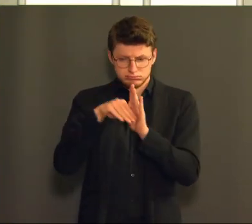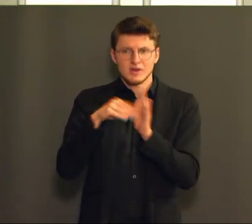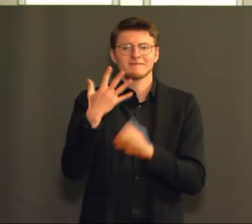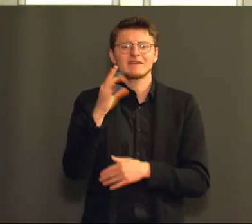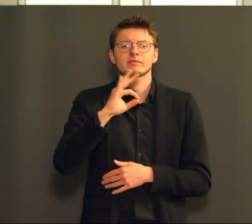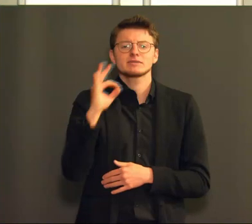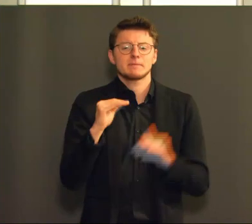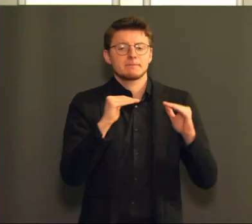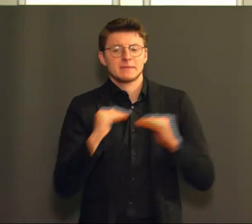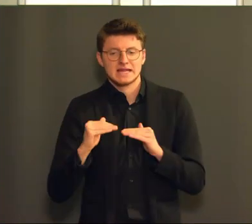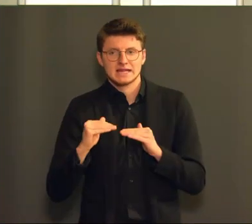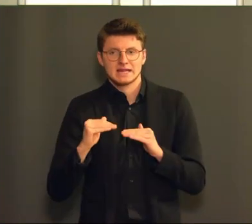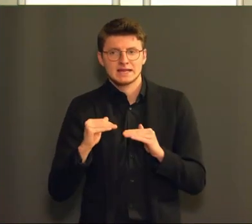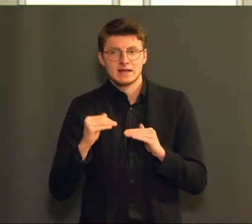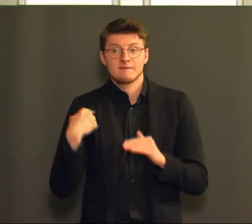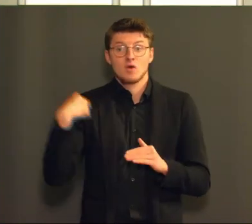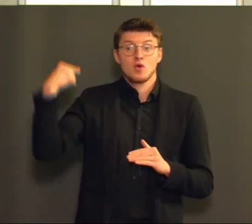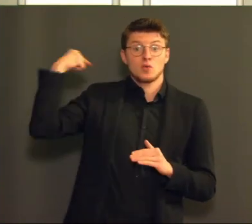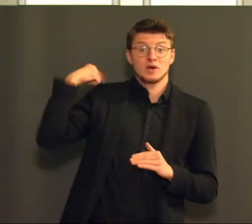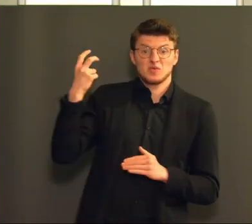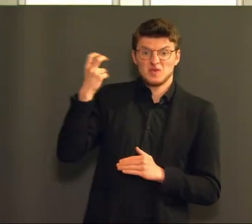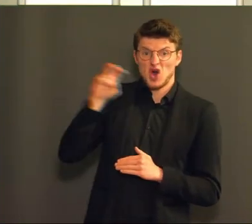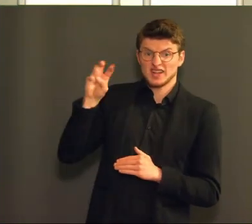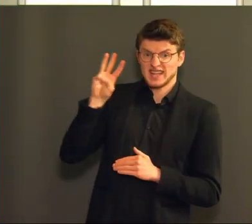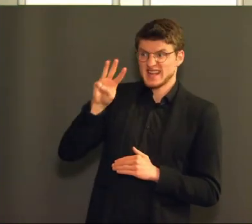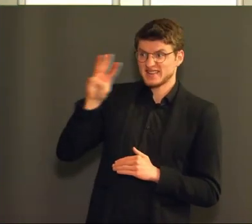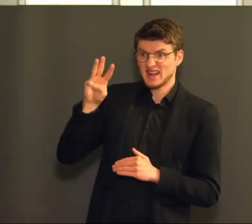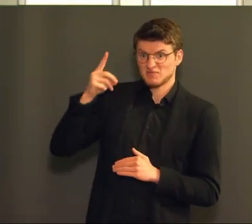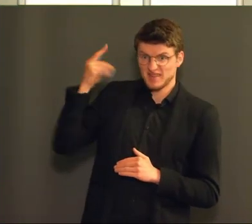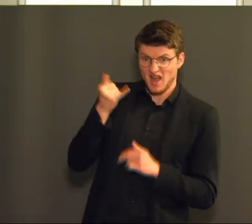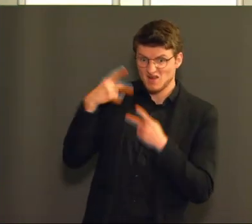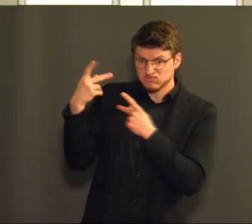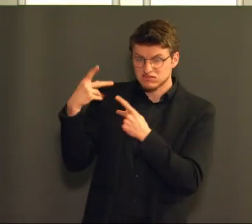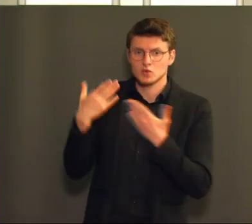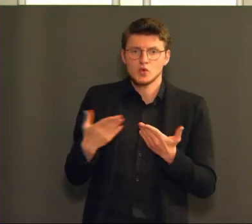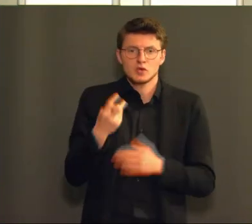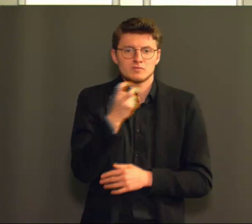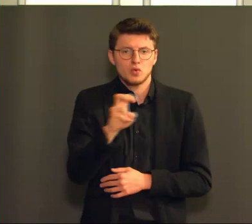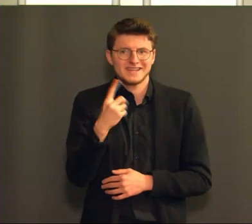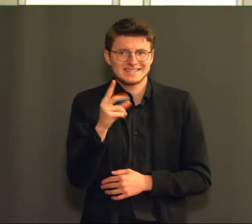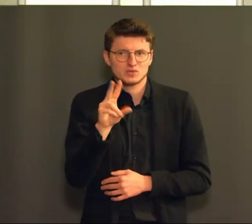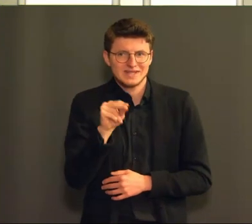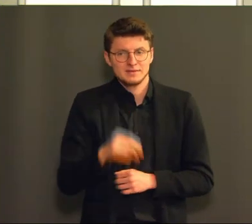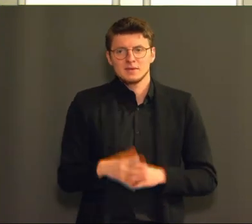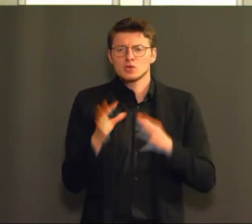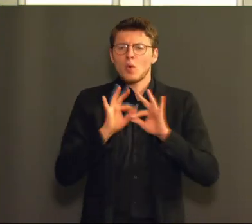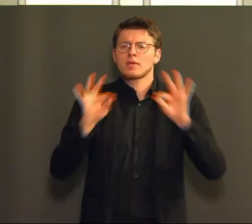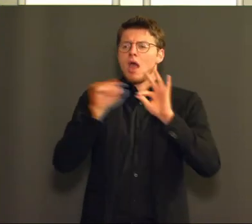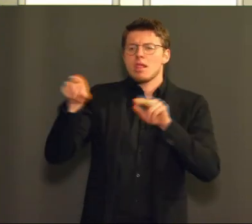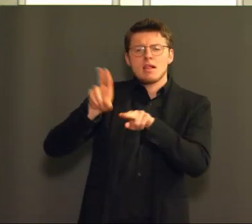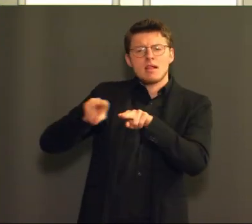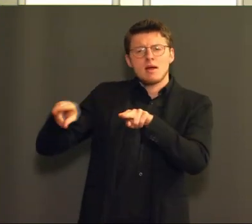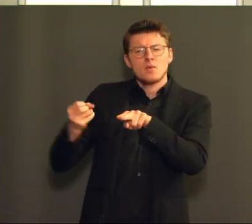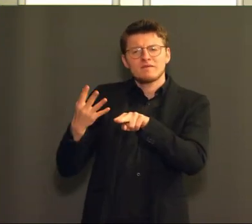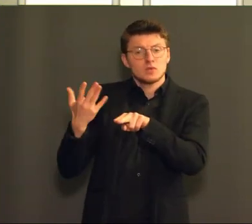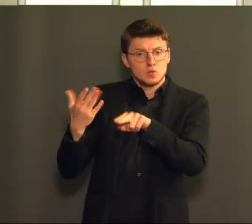we 233 nieuwe opnames zagen. De totale ziekenhuisbezetting kent hiermee ook een lichte daling, hoewel